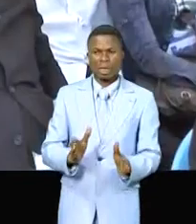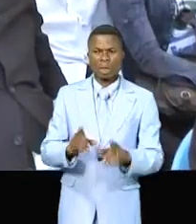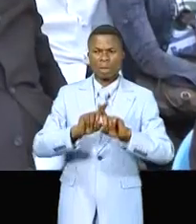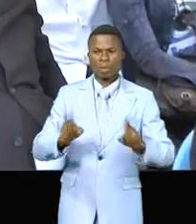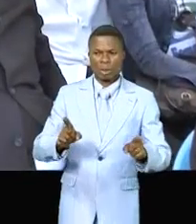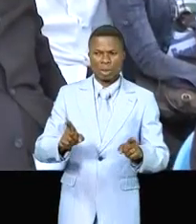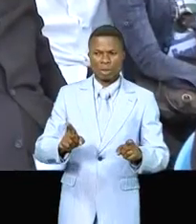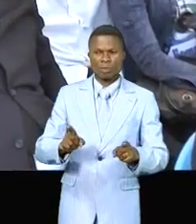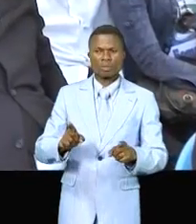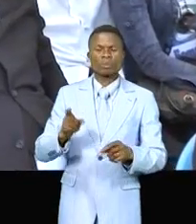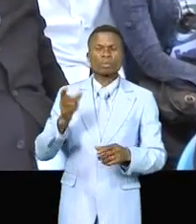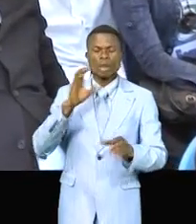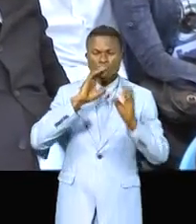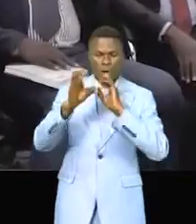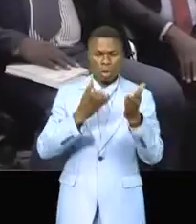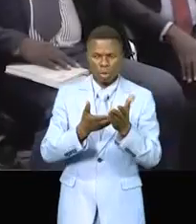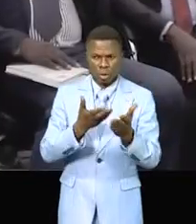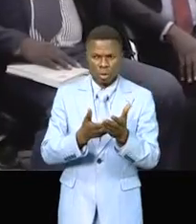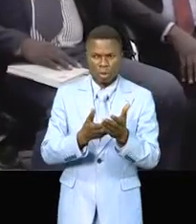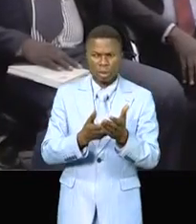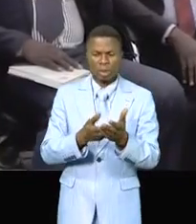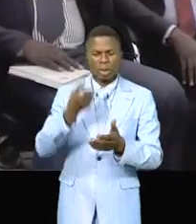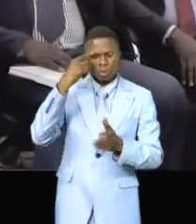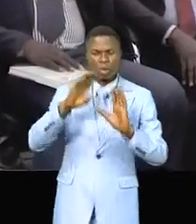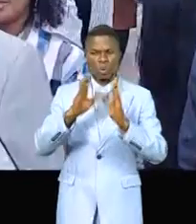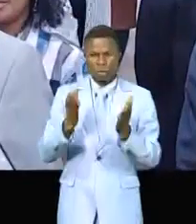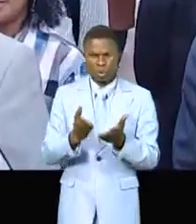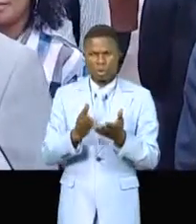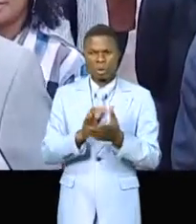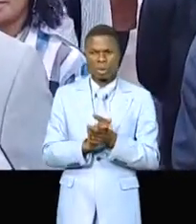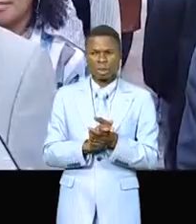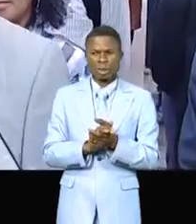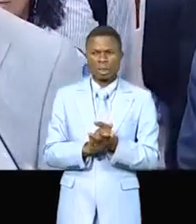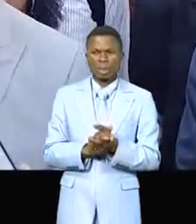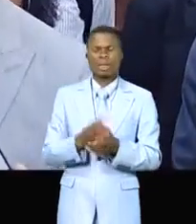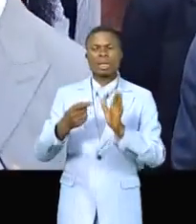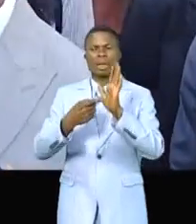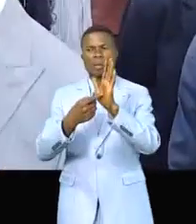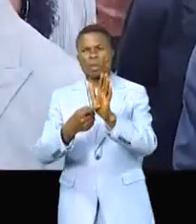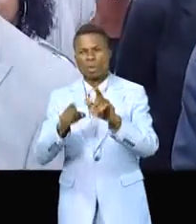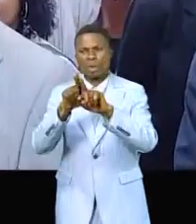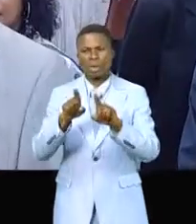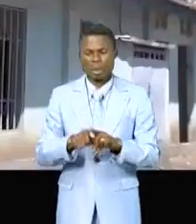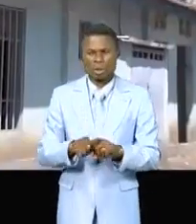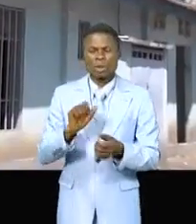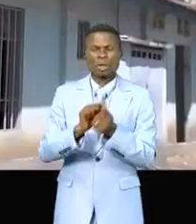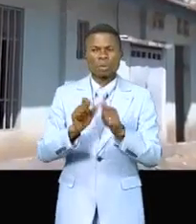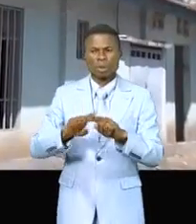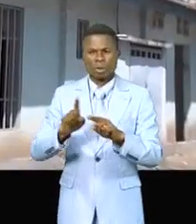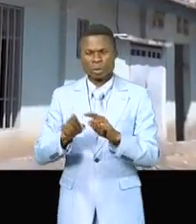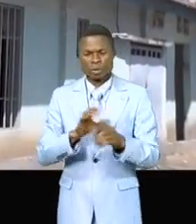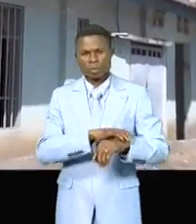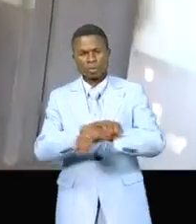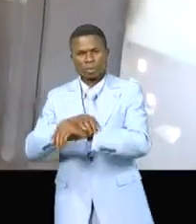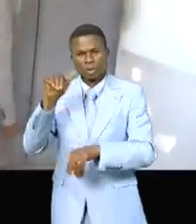raison. Communication. Collaboration tout à fait. Je crois que c'était manque beaucoup dans les autres organisations. Conduit par